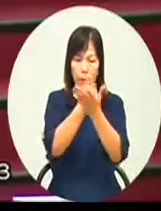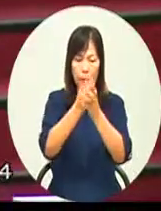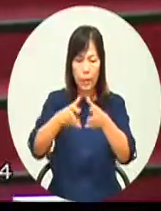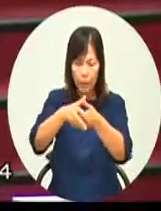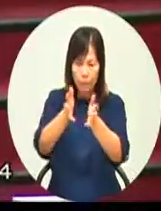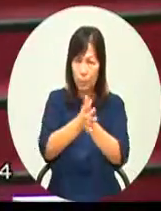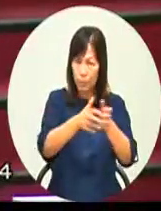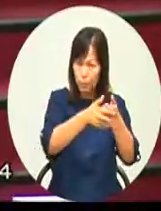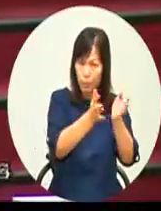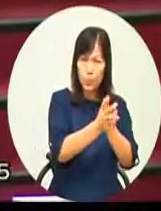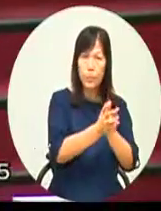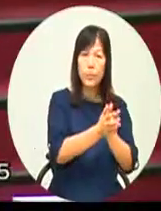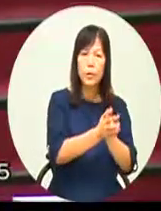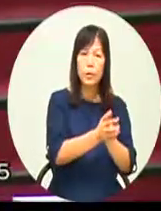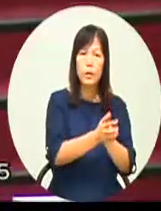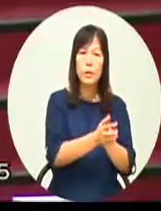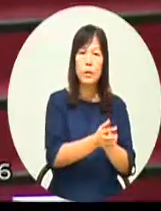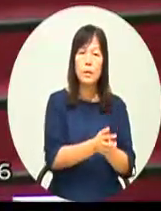落的